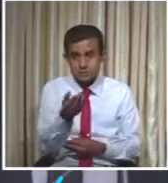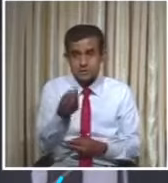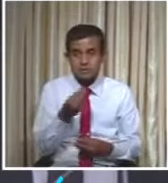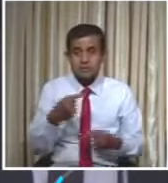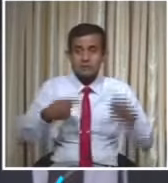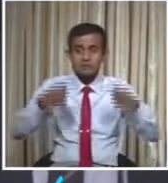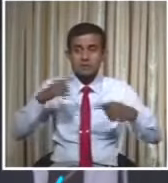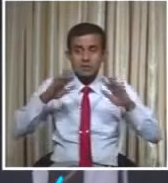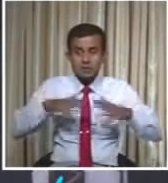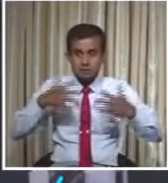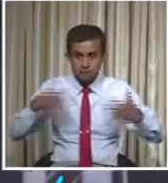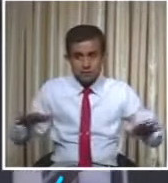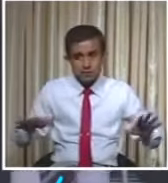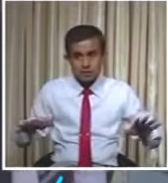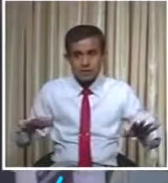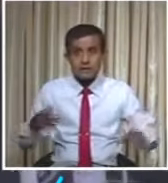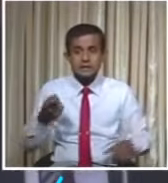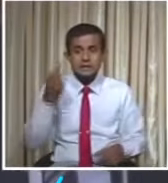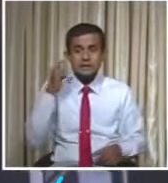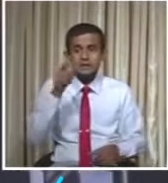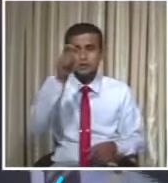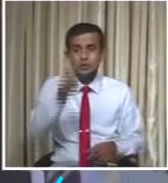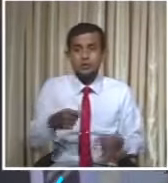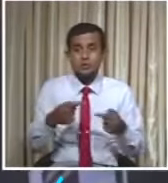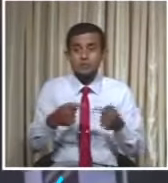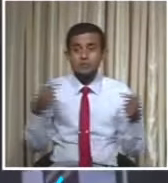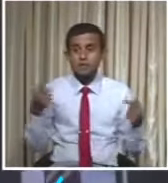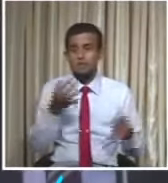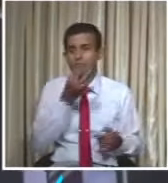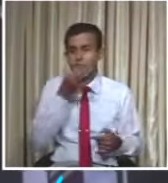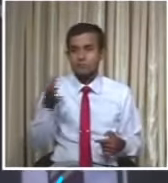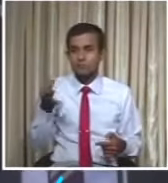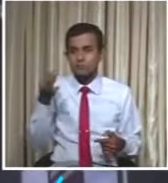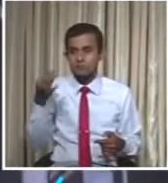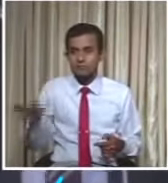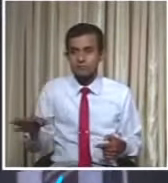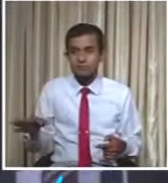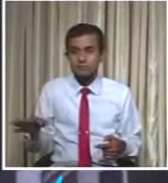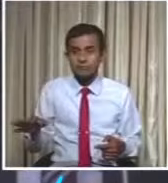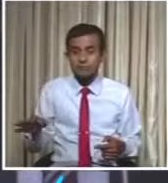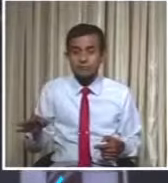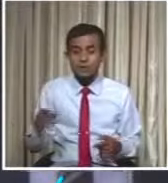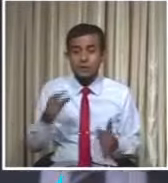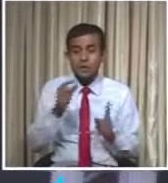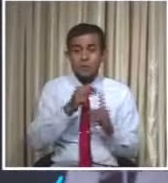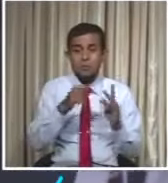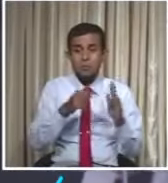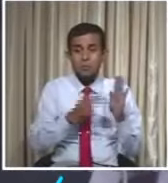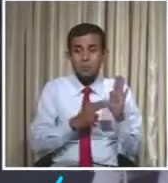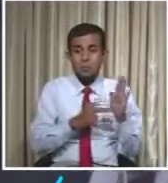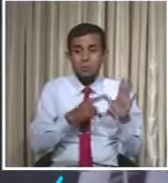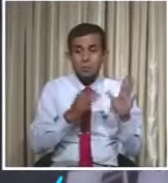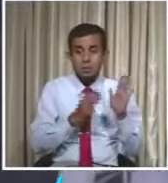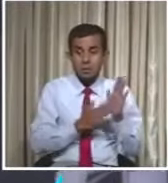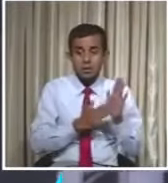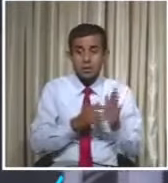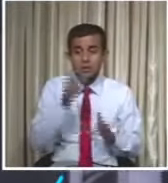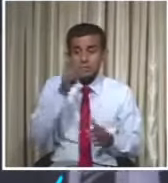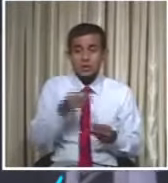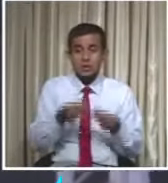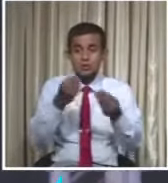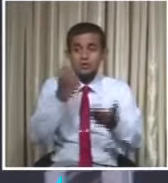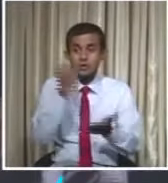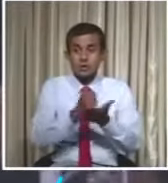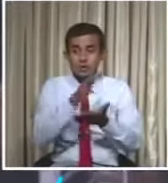විවාදයේ අවසන් කරන්නට ගියා ඊයේ ඔබට විරුද්ධව පැමිණිල්ලක් කරා ගජන් පොන්නම්බලන් මන්ත්‍රීතුමා ඔබට බාර දුන්නු